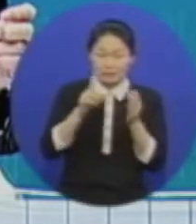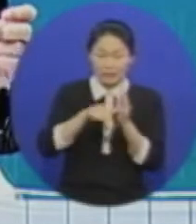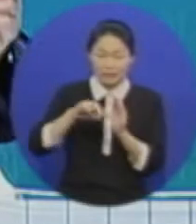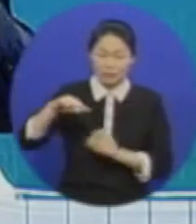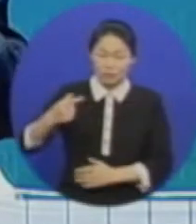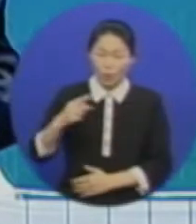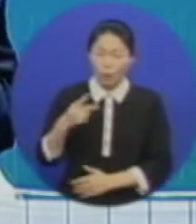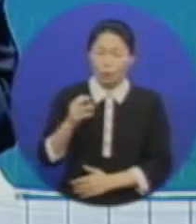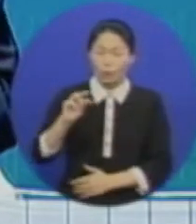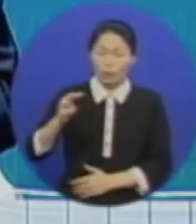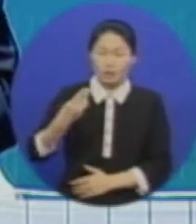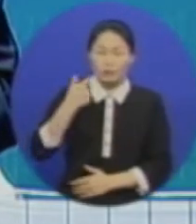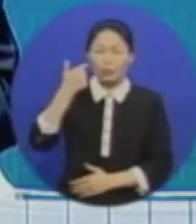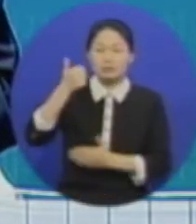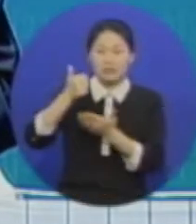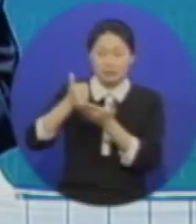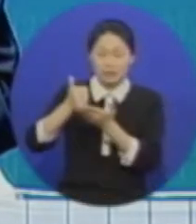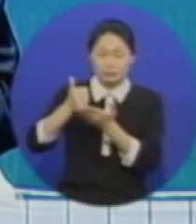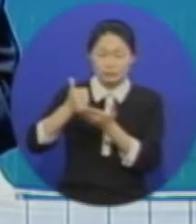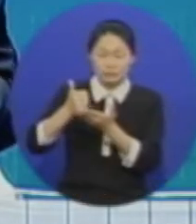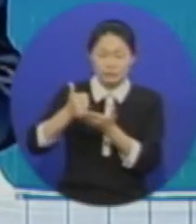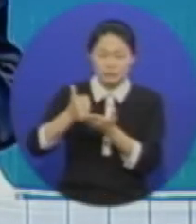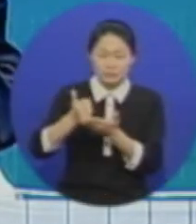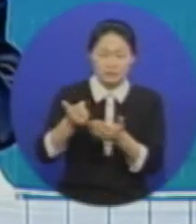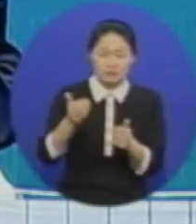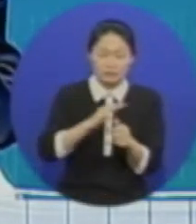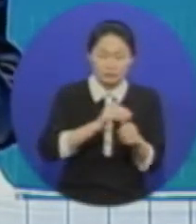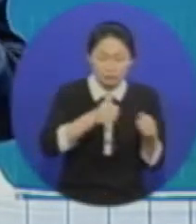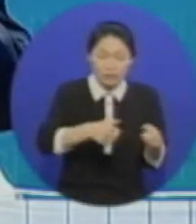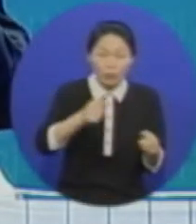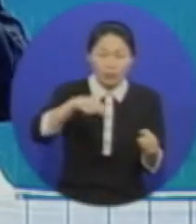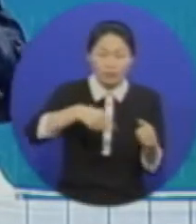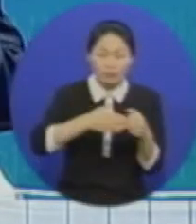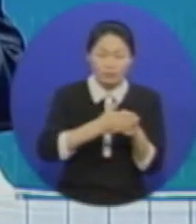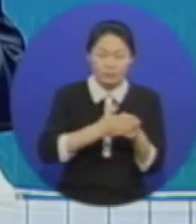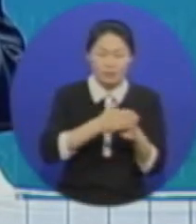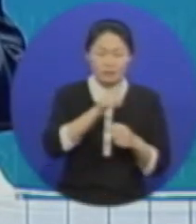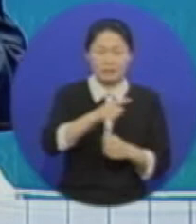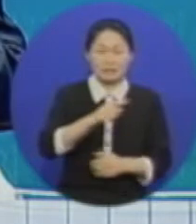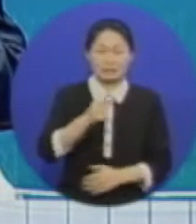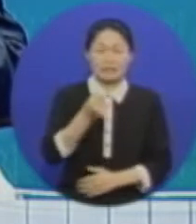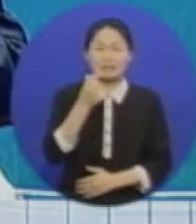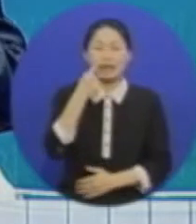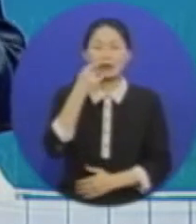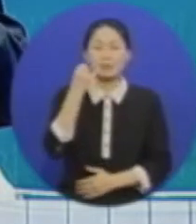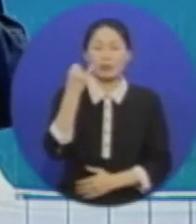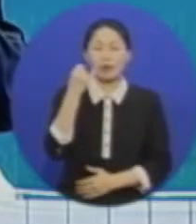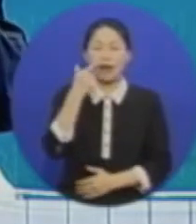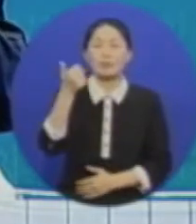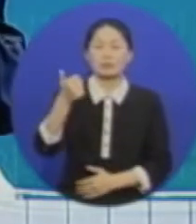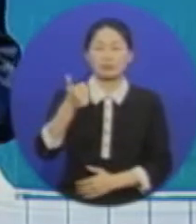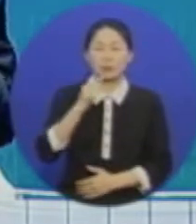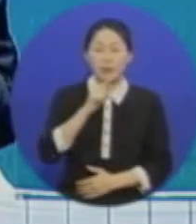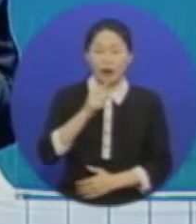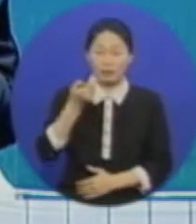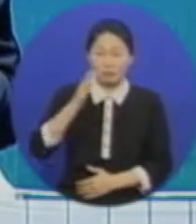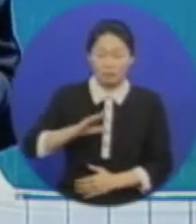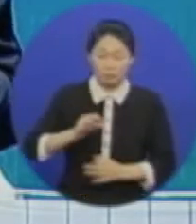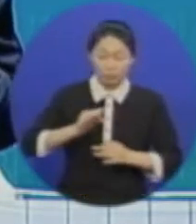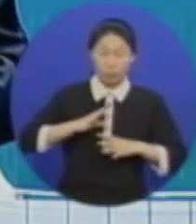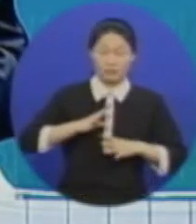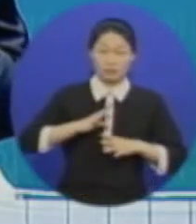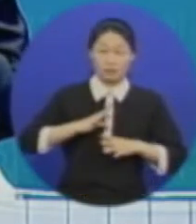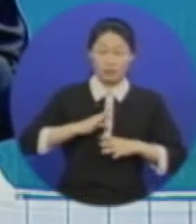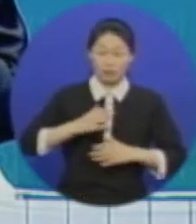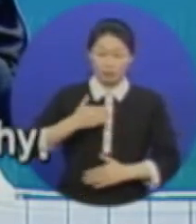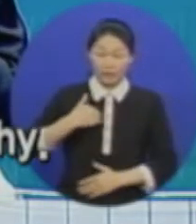문상을 오셔서 자기에게 내가 너의 작은 아버지 다 그런 말씀을 하는데 깜짝 놀랐어요